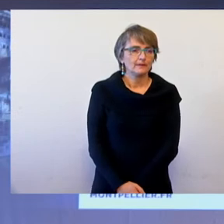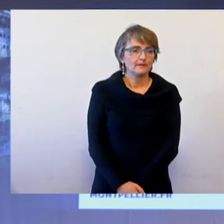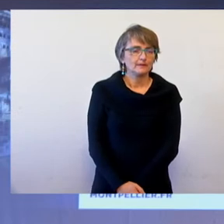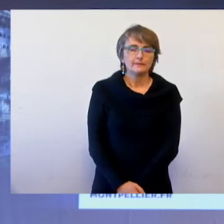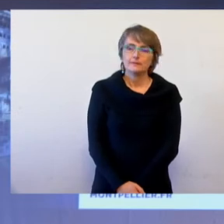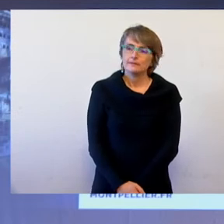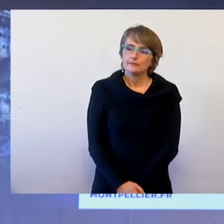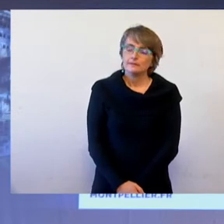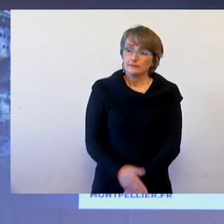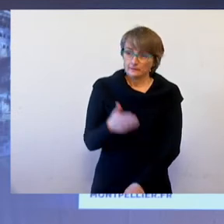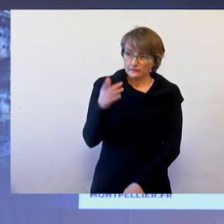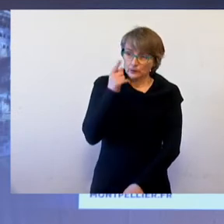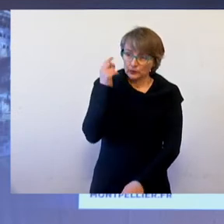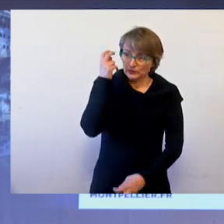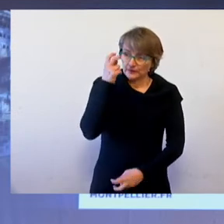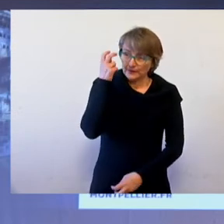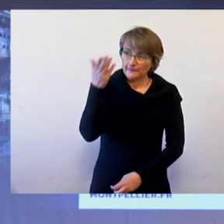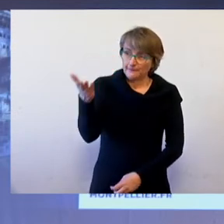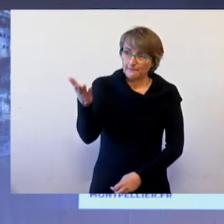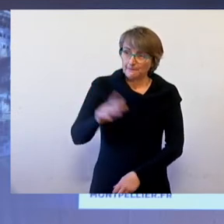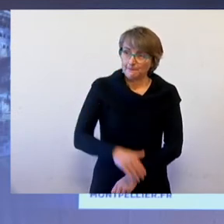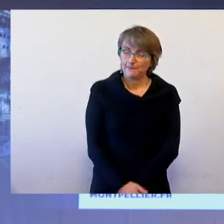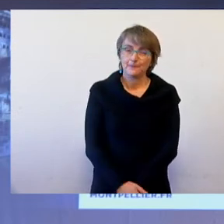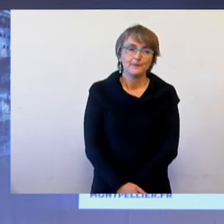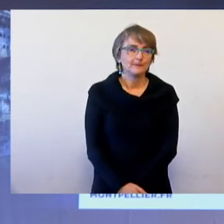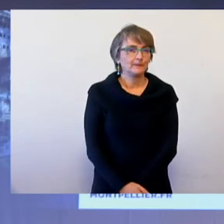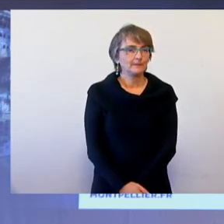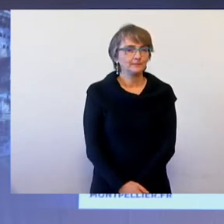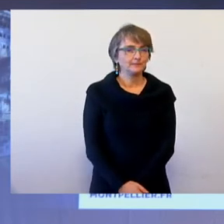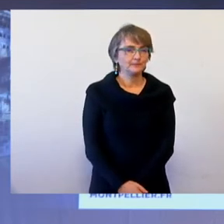Y a-t-il Monsieur Lévita?